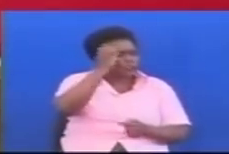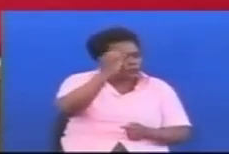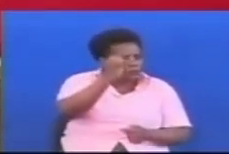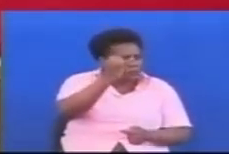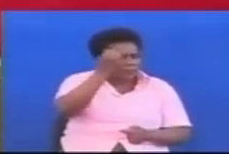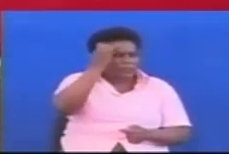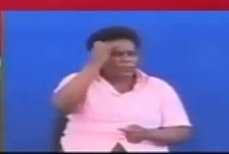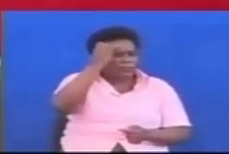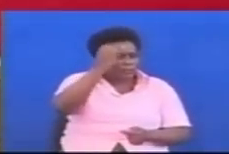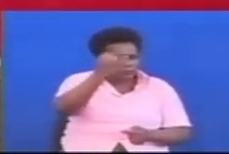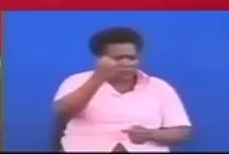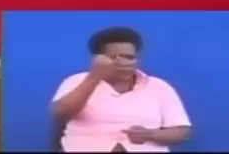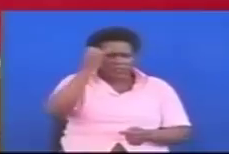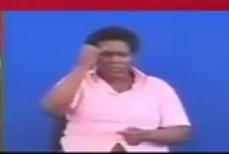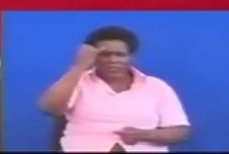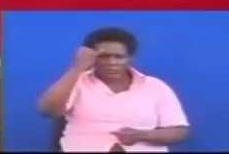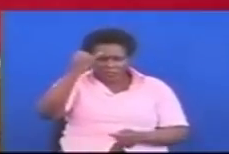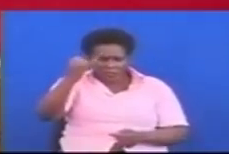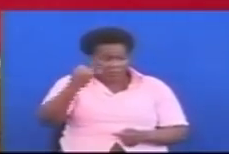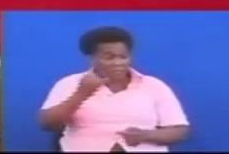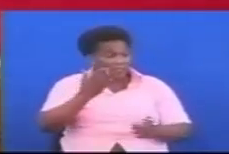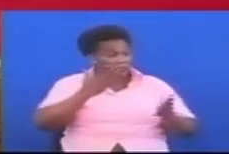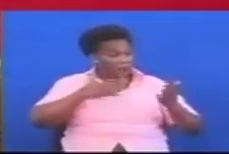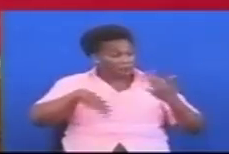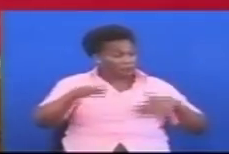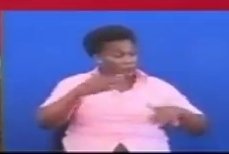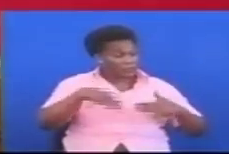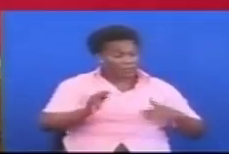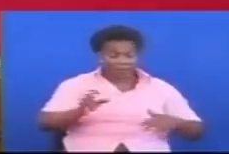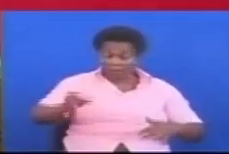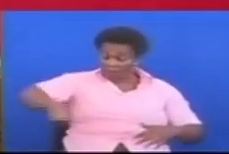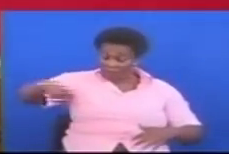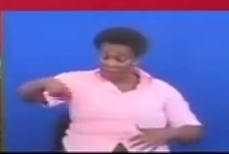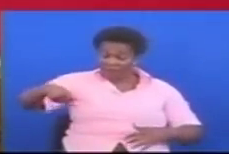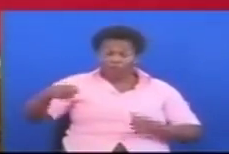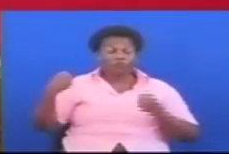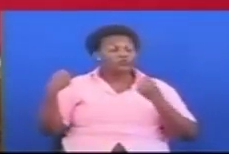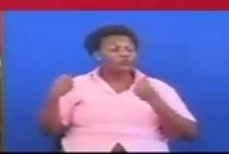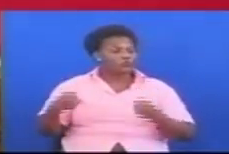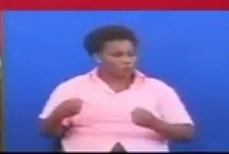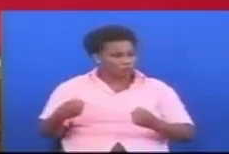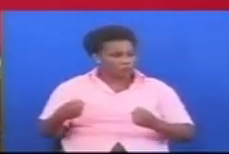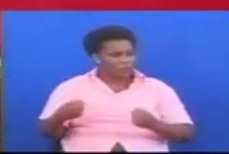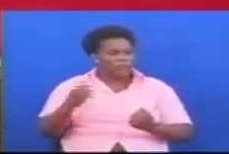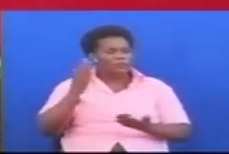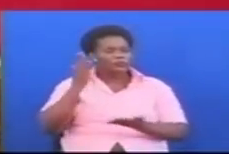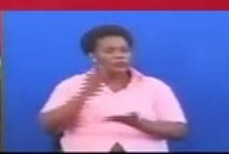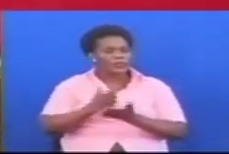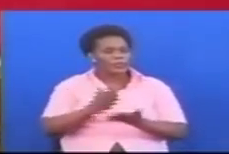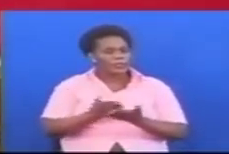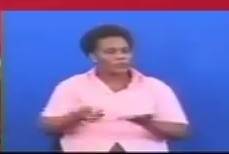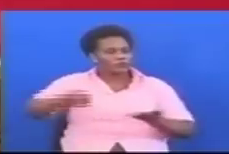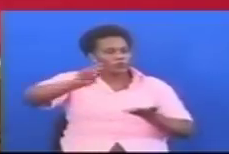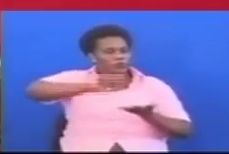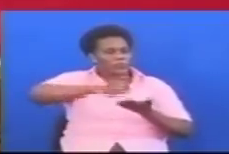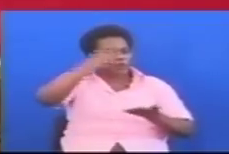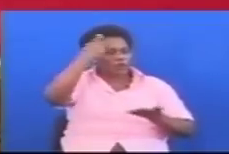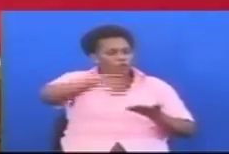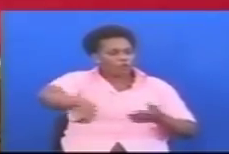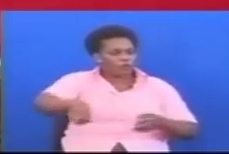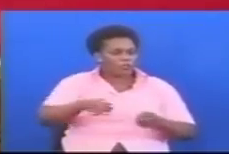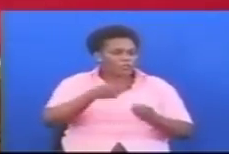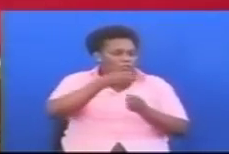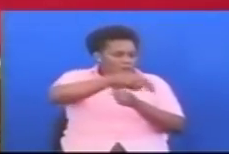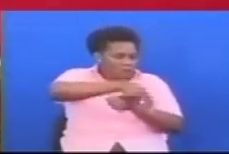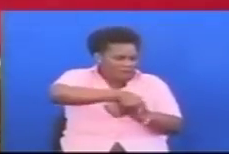maji, mfuko wa taifa wa maji, kwa kuongeza tozo la mafuta kwa kila lita ya petroli na diesel